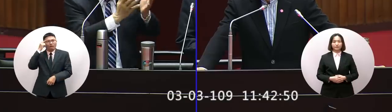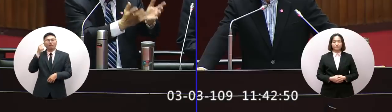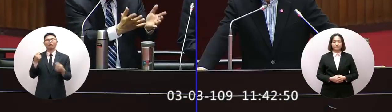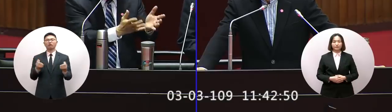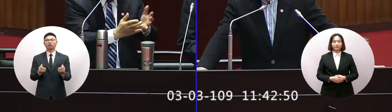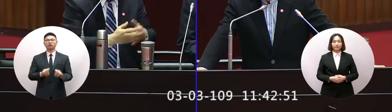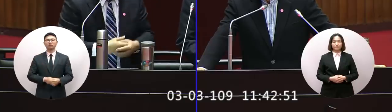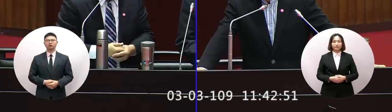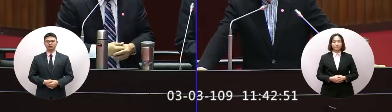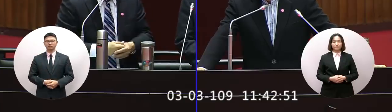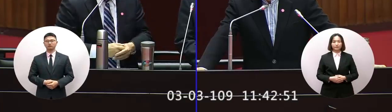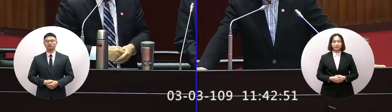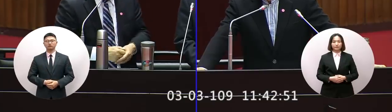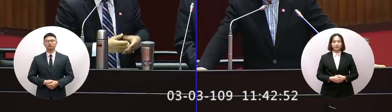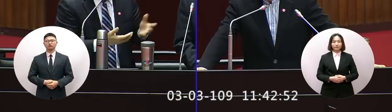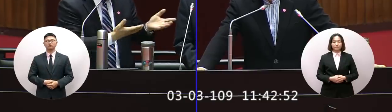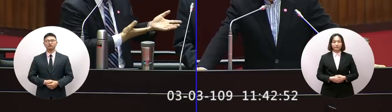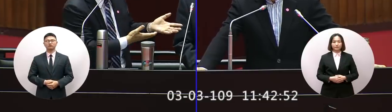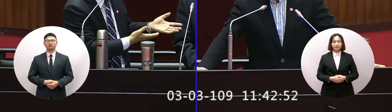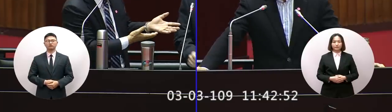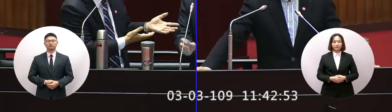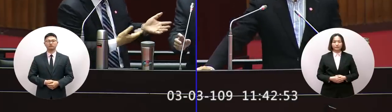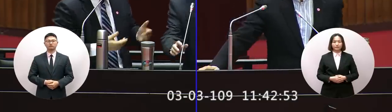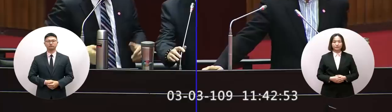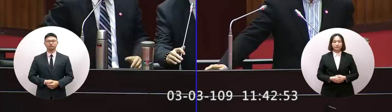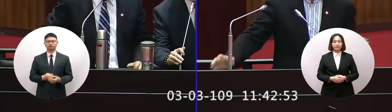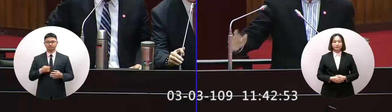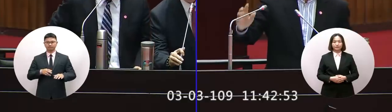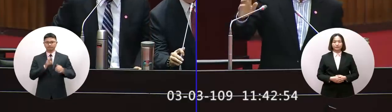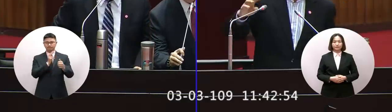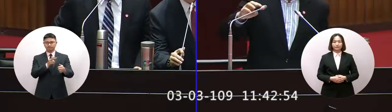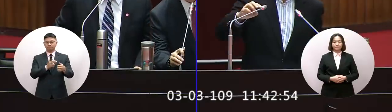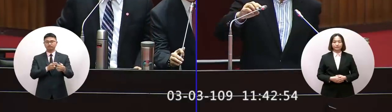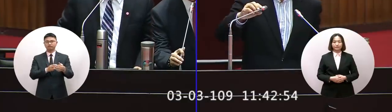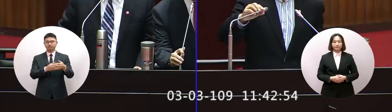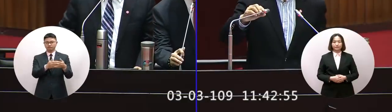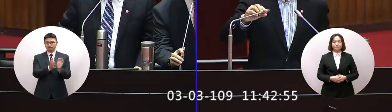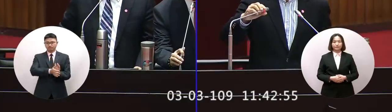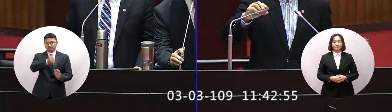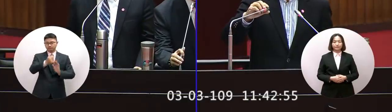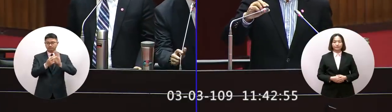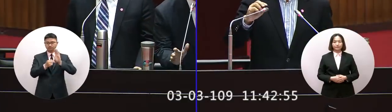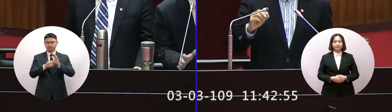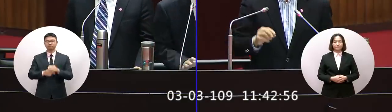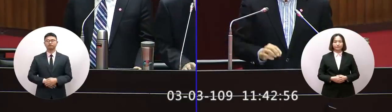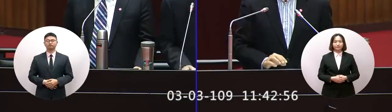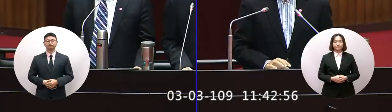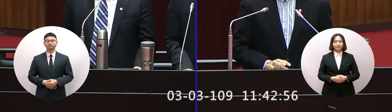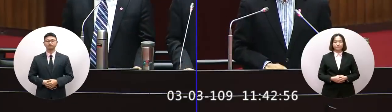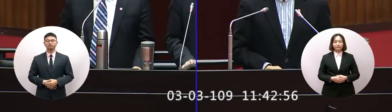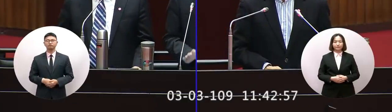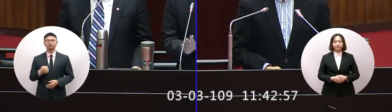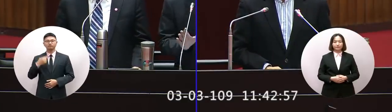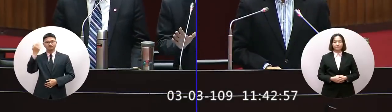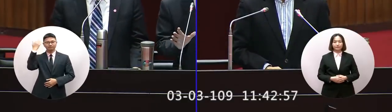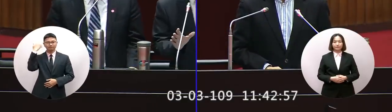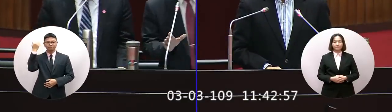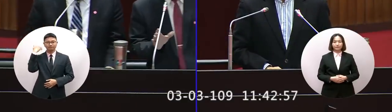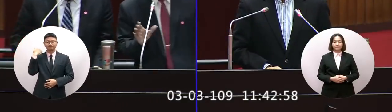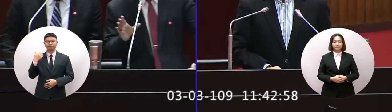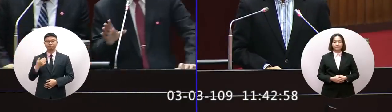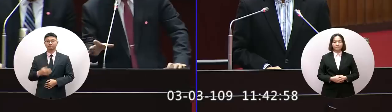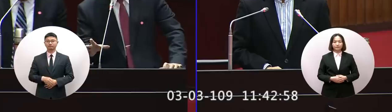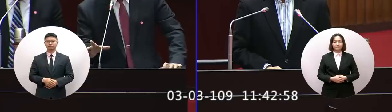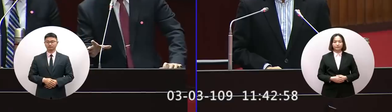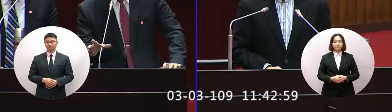要照顧這個做法我請部長幫你來跟委員報告一個就是說我們過去在